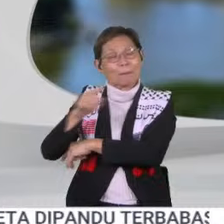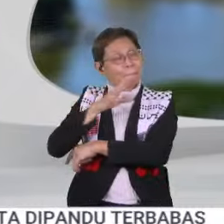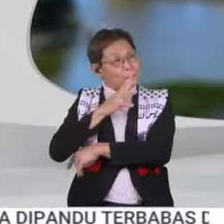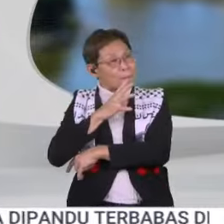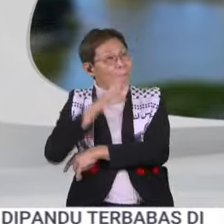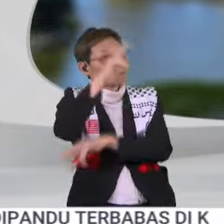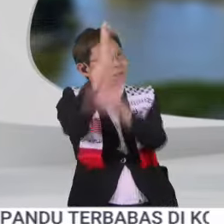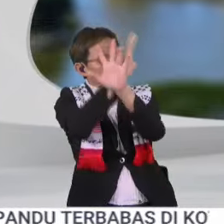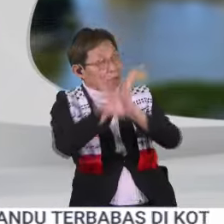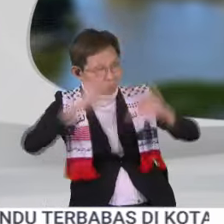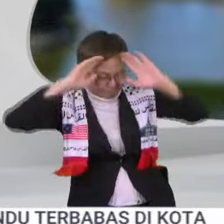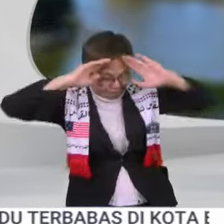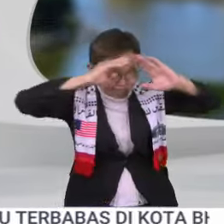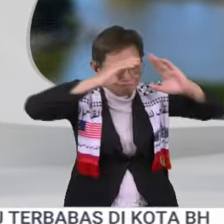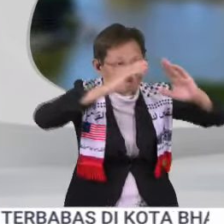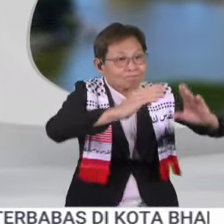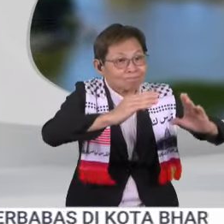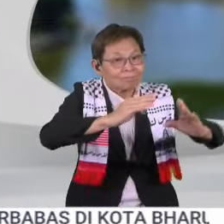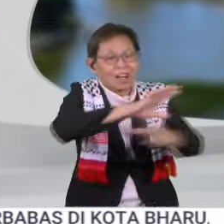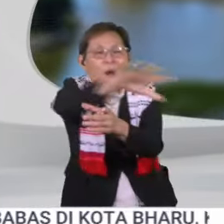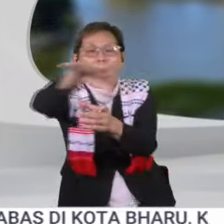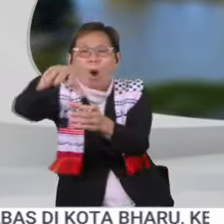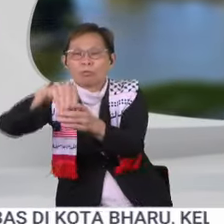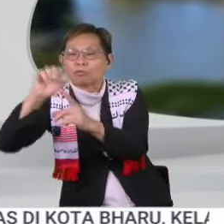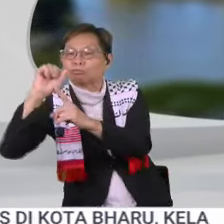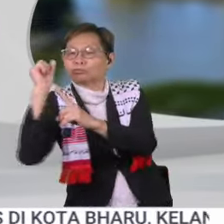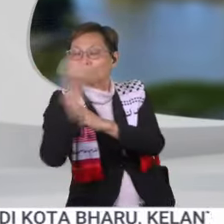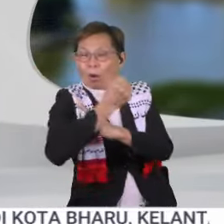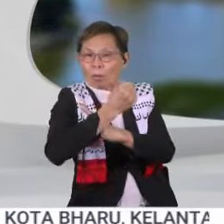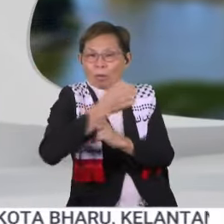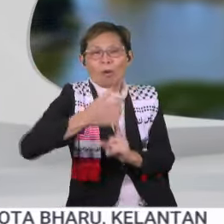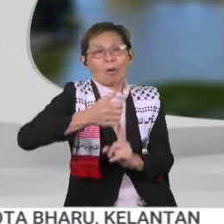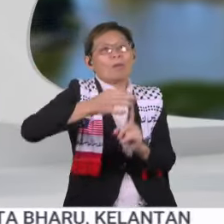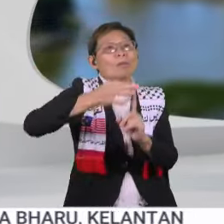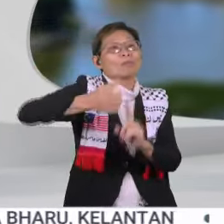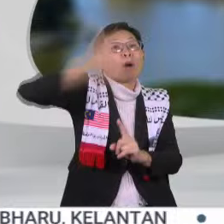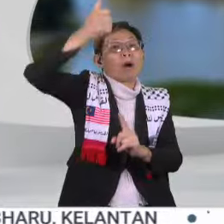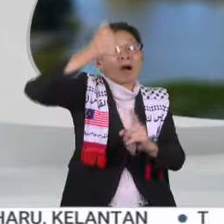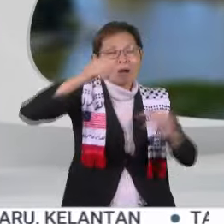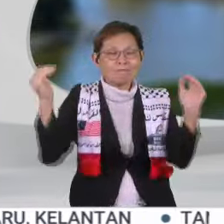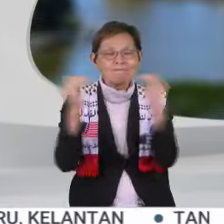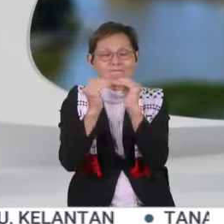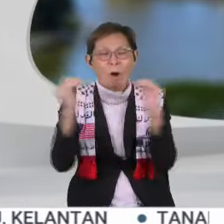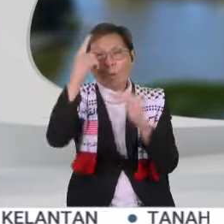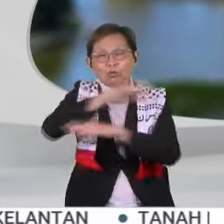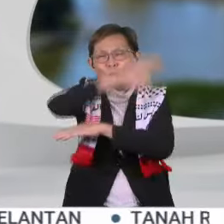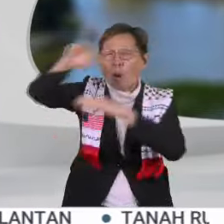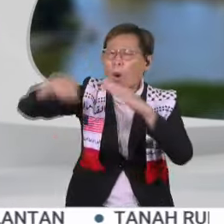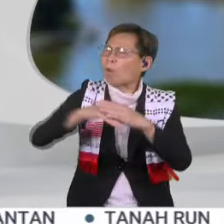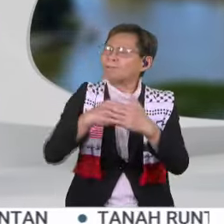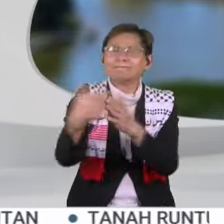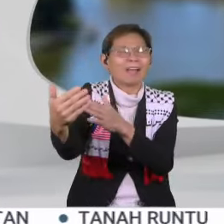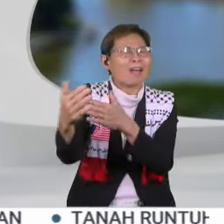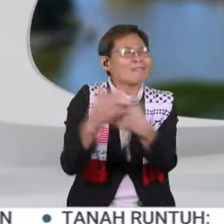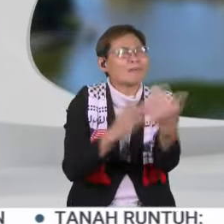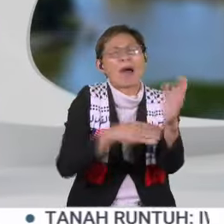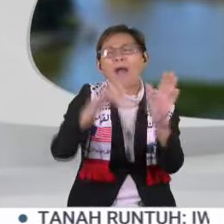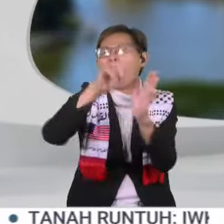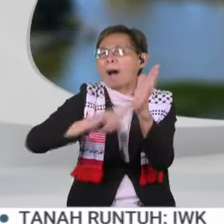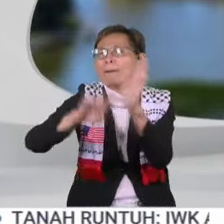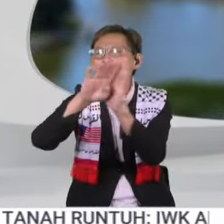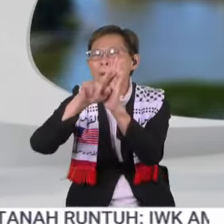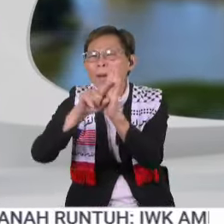berkata kerajaan Sarawak menekankan inklusiviti sosial yang berteraskan keadilan untuk semua tanpa mengira latar belakang, kaum